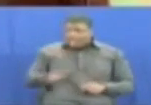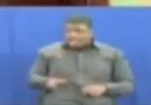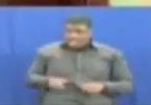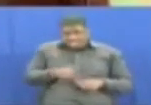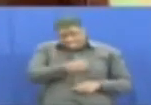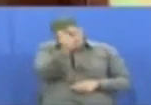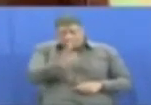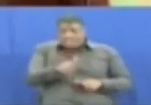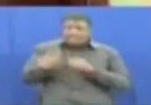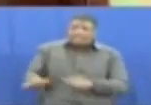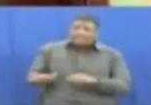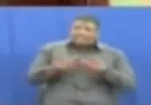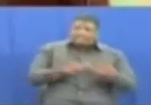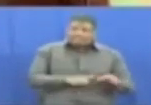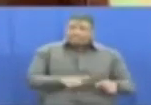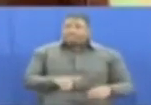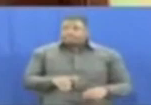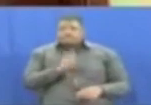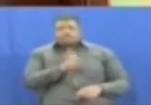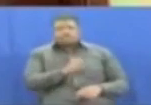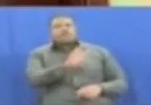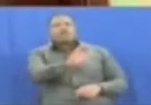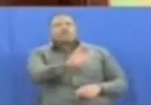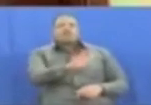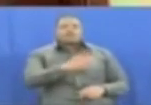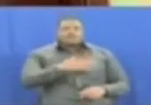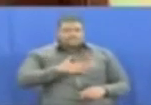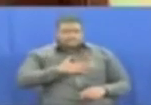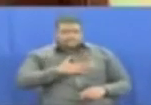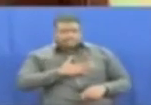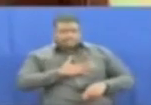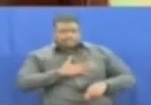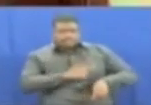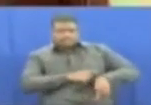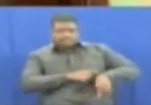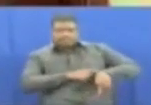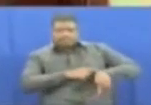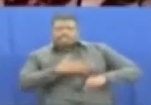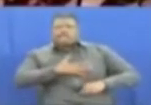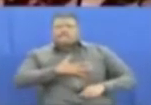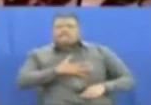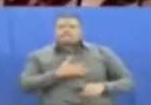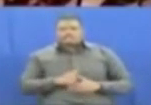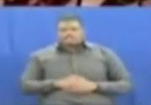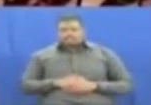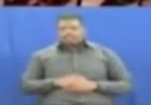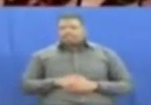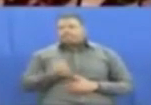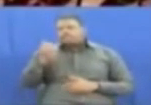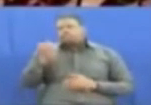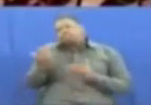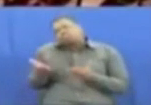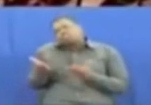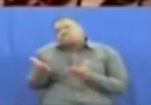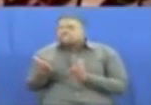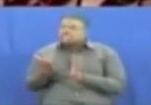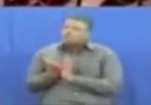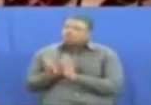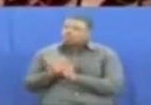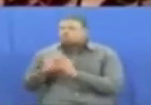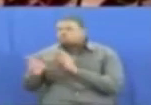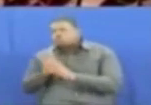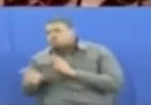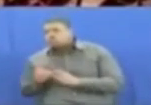Spika, nimalizie tu kwa kutambua kwamba unajua hili jambo ni kubwa, tuweze kulipatia nafasi tulijadili, ili